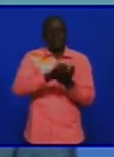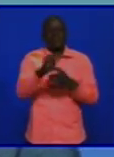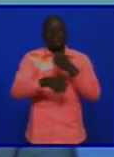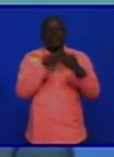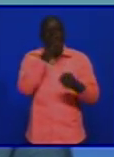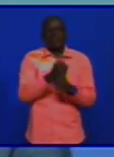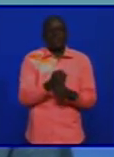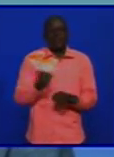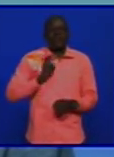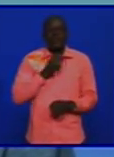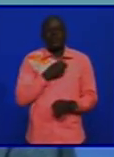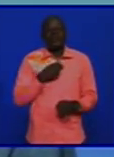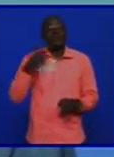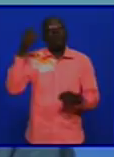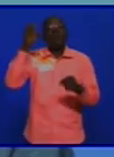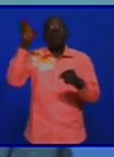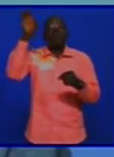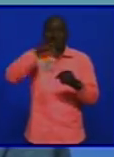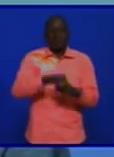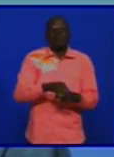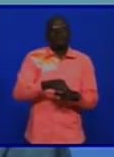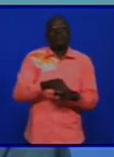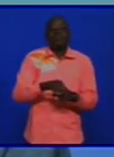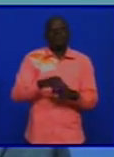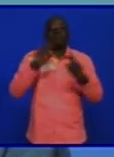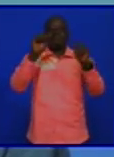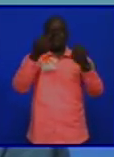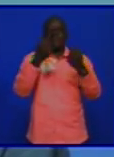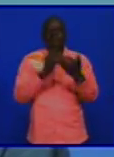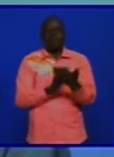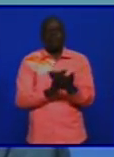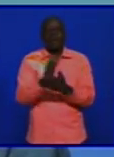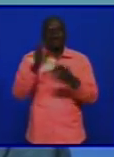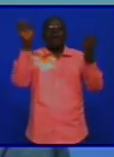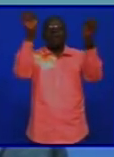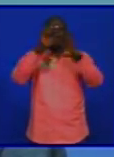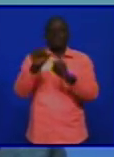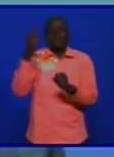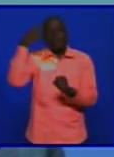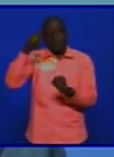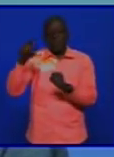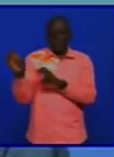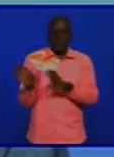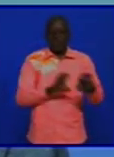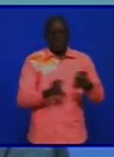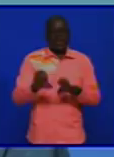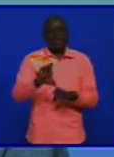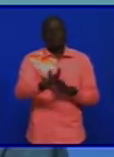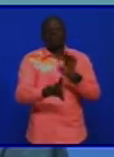prolonger et compléter ce thème par les stratégies pour faire de l'exploitation